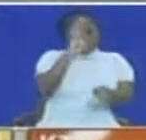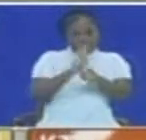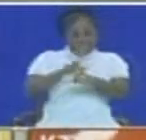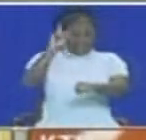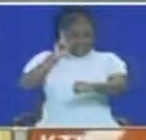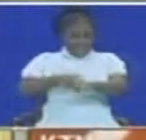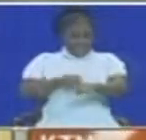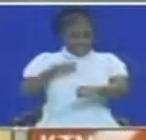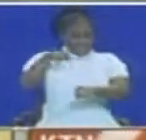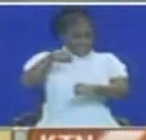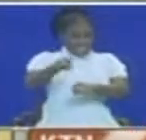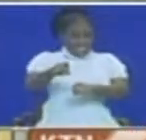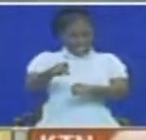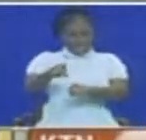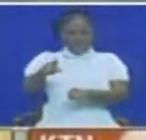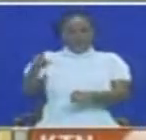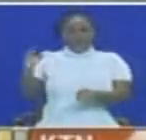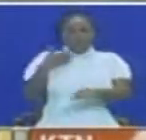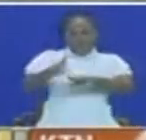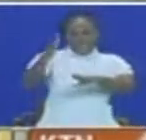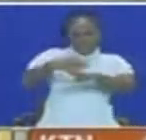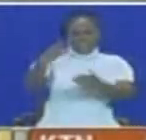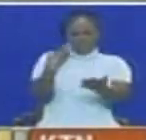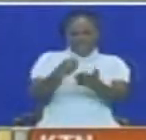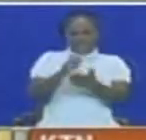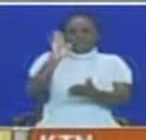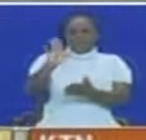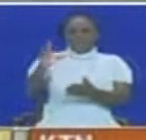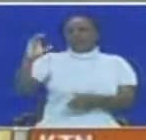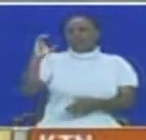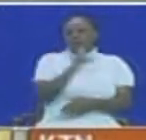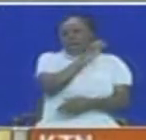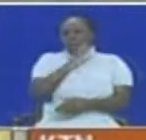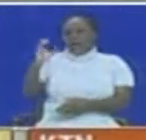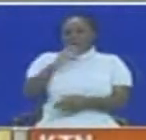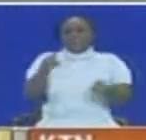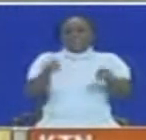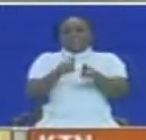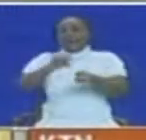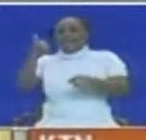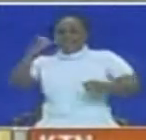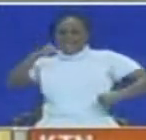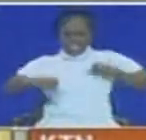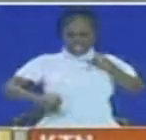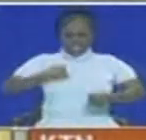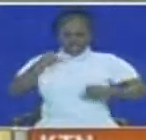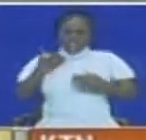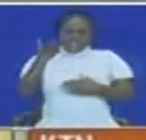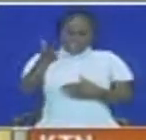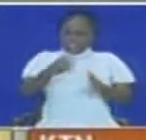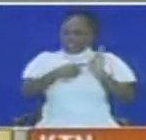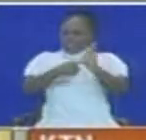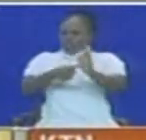huishilia kuyasoza mapato yao ya kila siku kwenye ulevi na aina nyinginezo za burudani, jambo ambalo